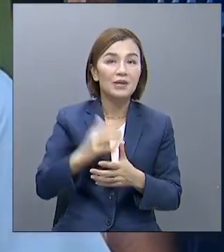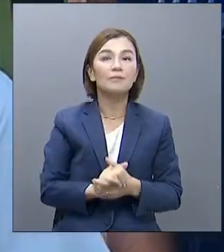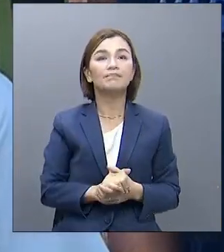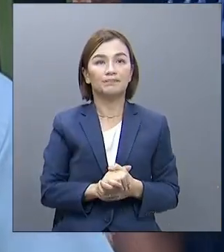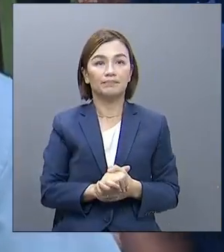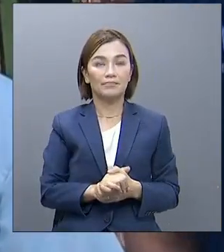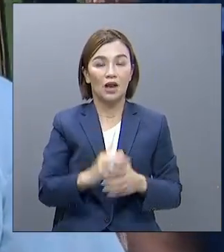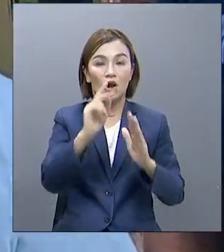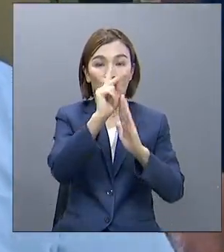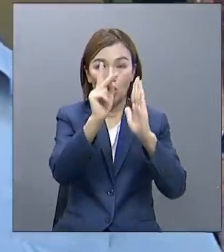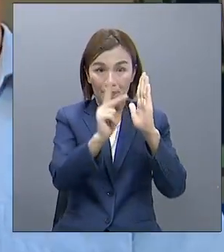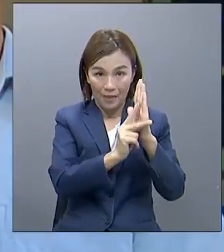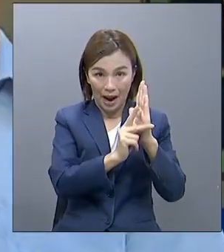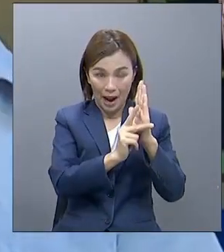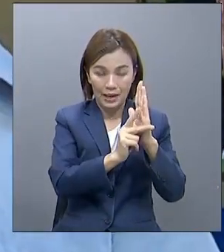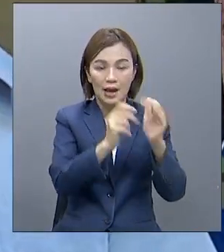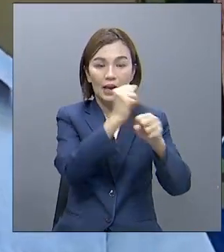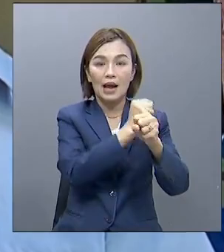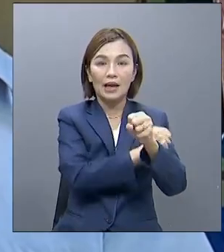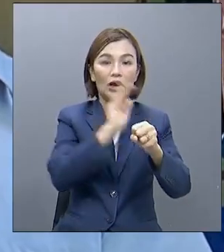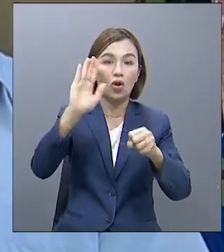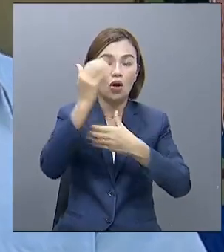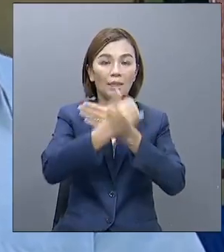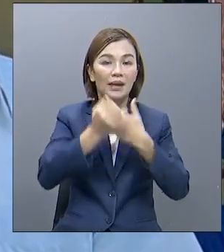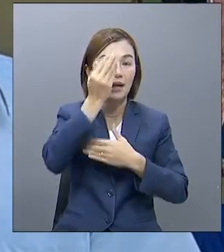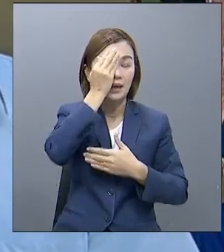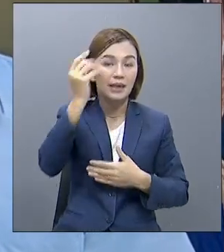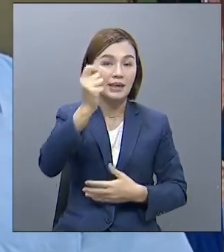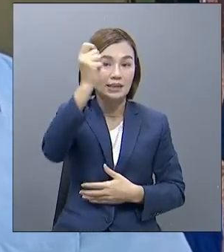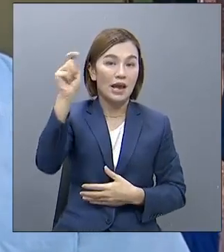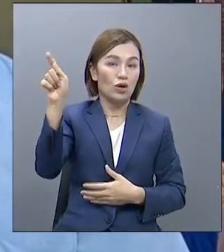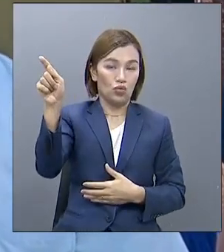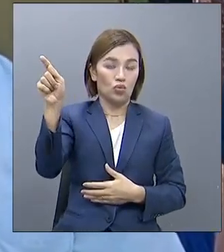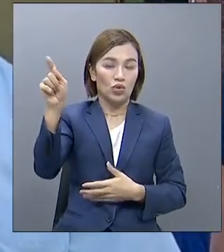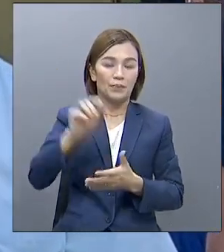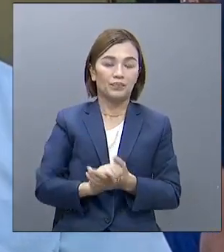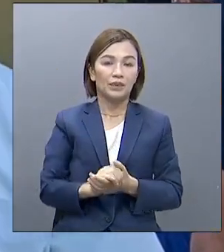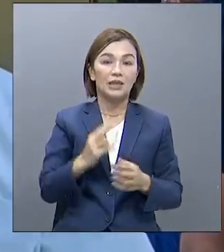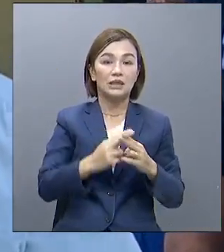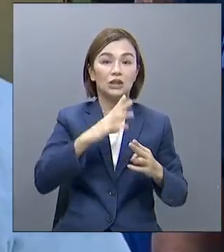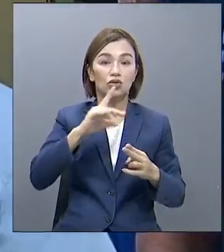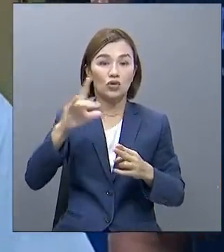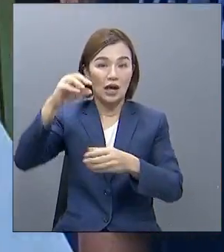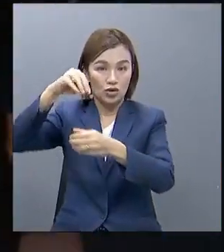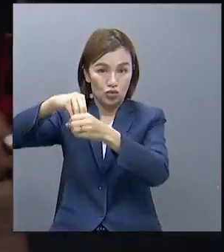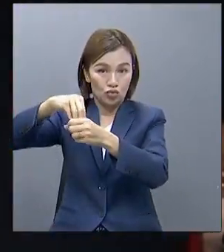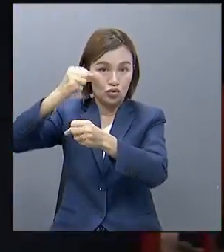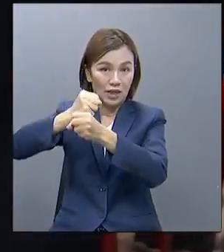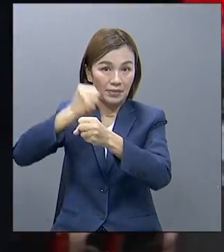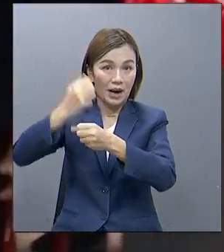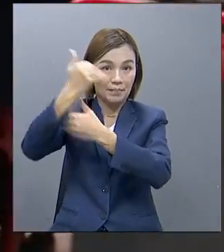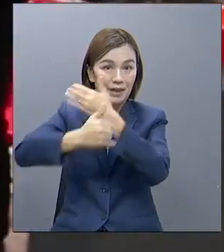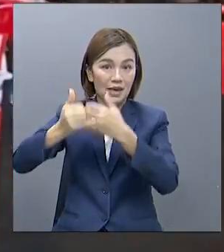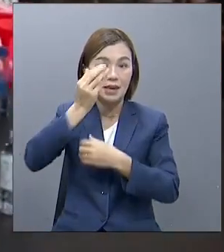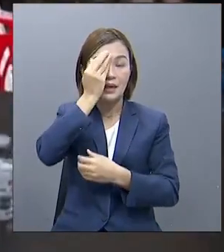ตามกฎหมายแรงงานของประเทศอิสราเอลจากนายจ้างค่ะได้ที่คุณโชคชัยทำงานอยู่ระหว่างที่อยู่ที่ประเทศอิสรา